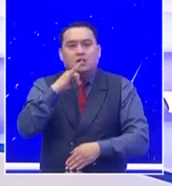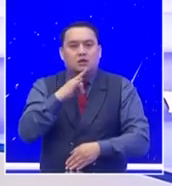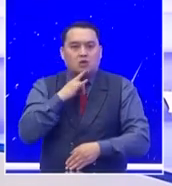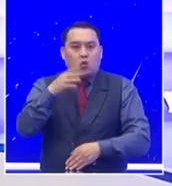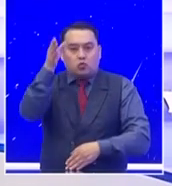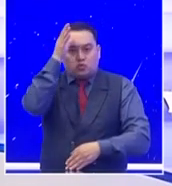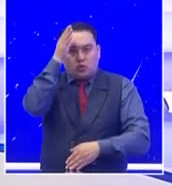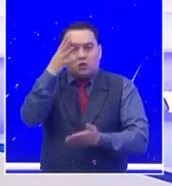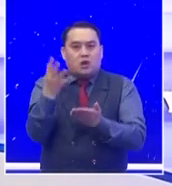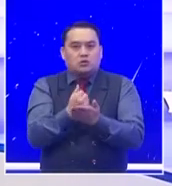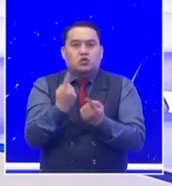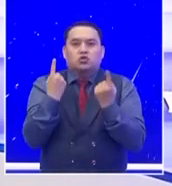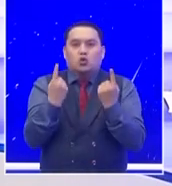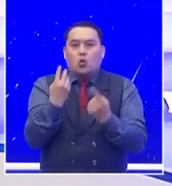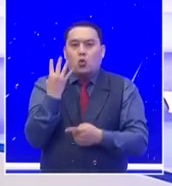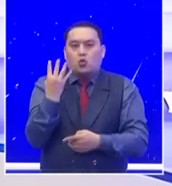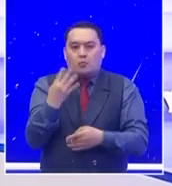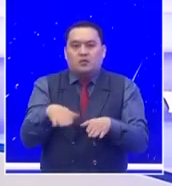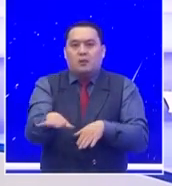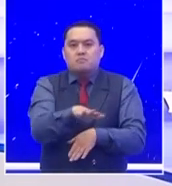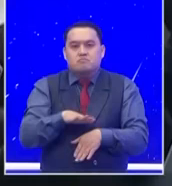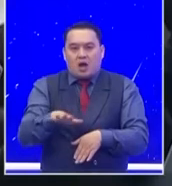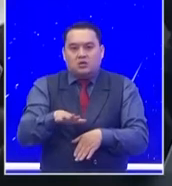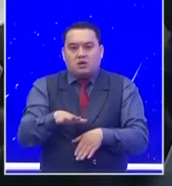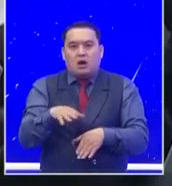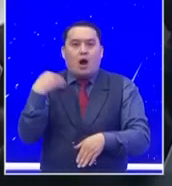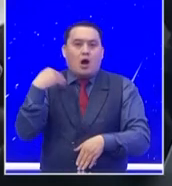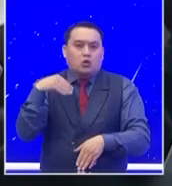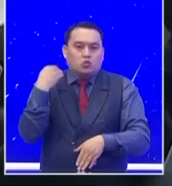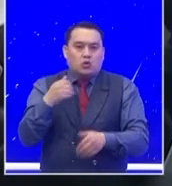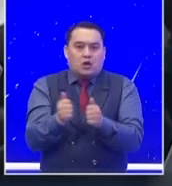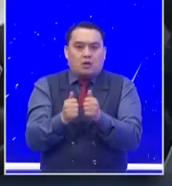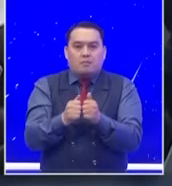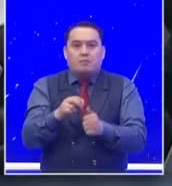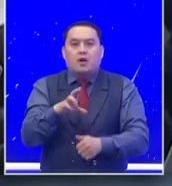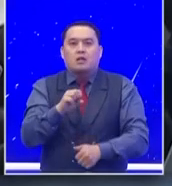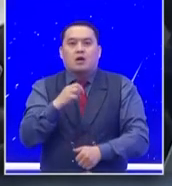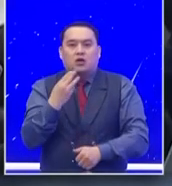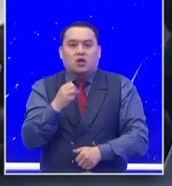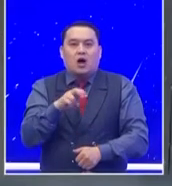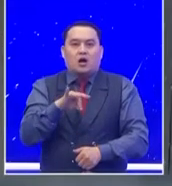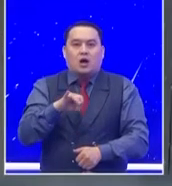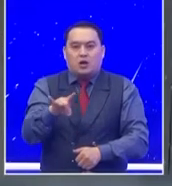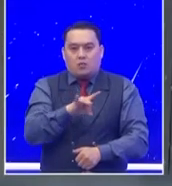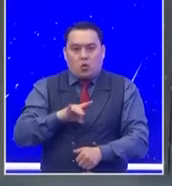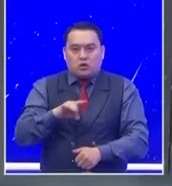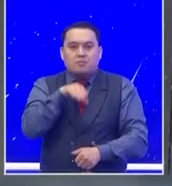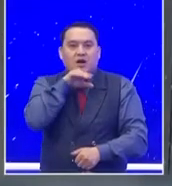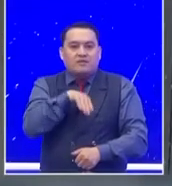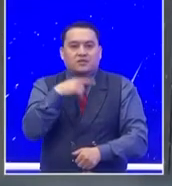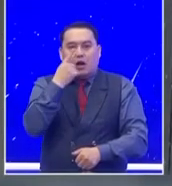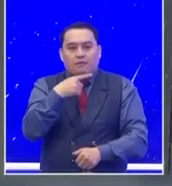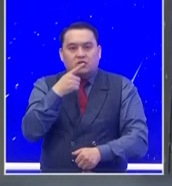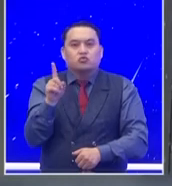ученые нашли четыре крупных кратера они определены под актобе вблизи озера балхаш и аральского моря профессор